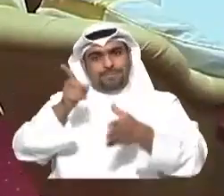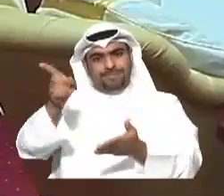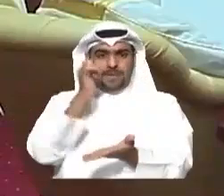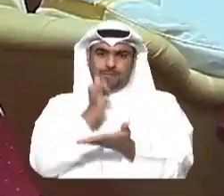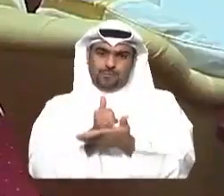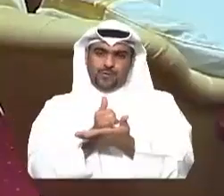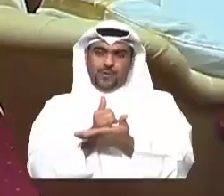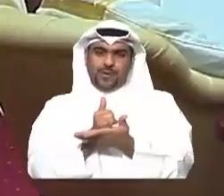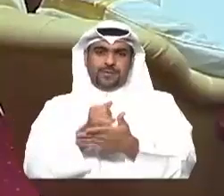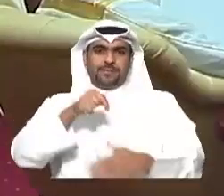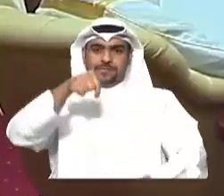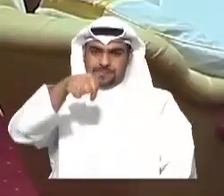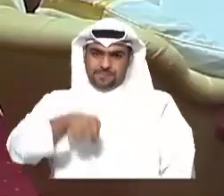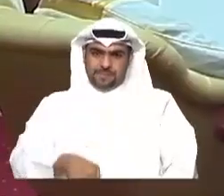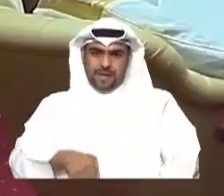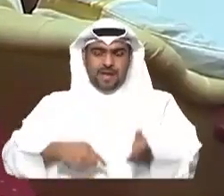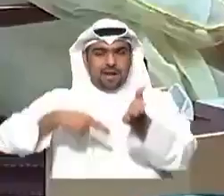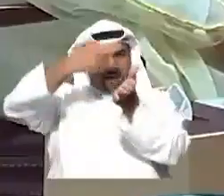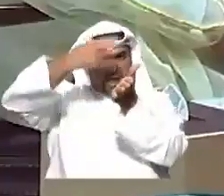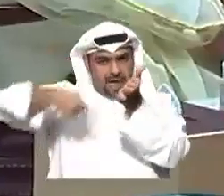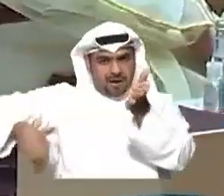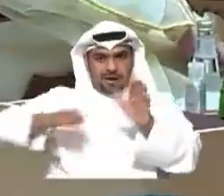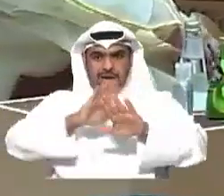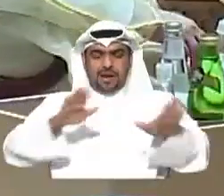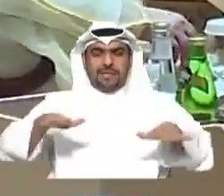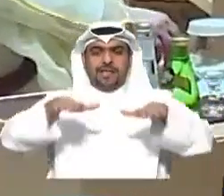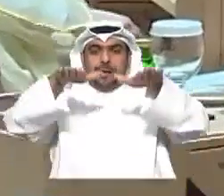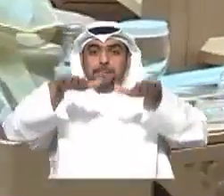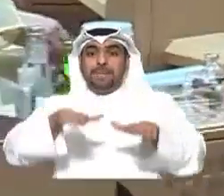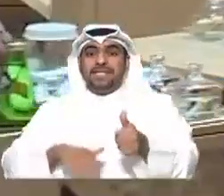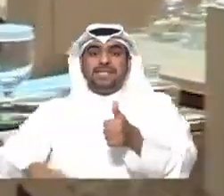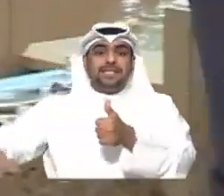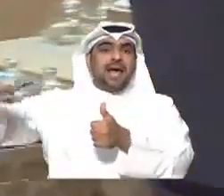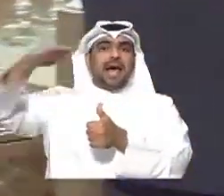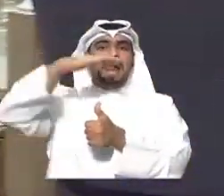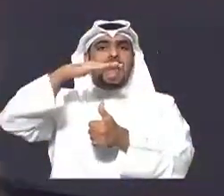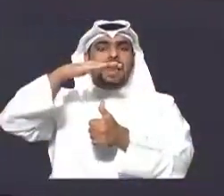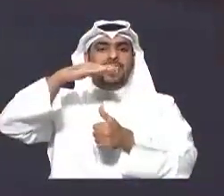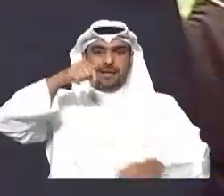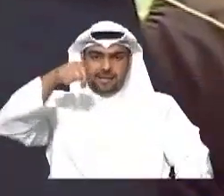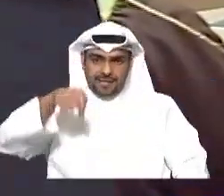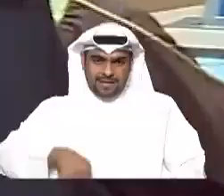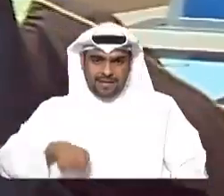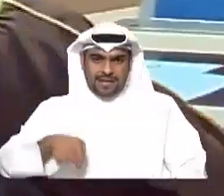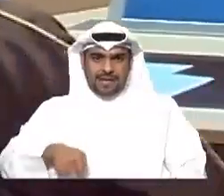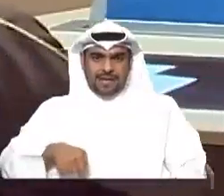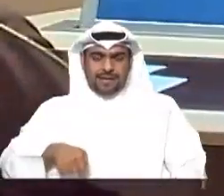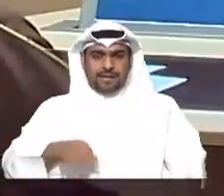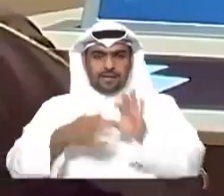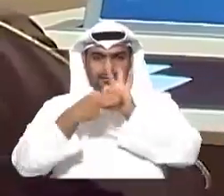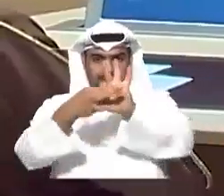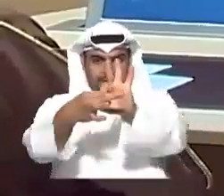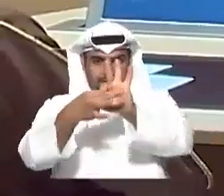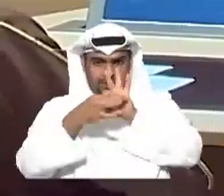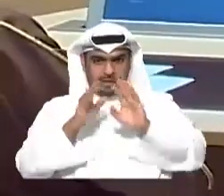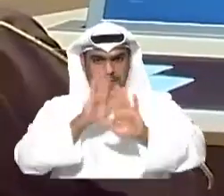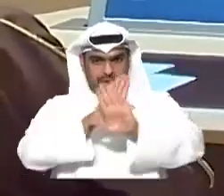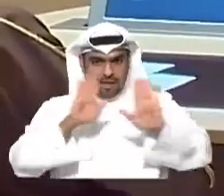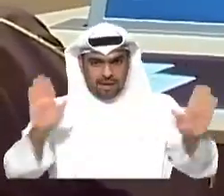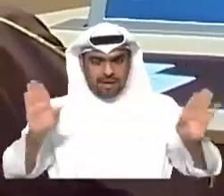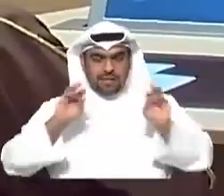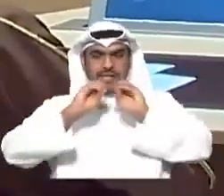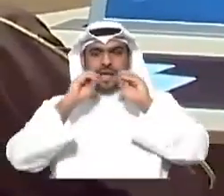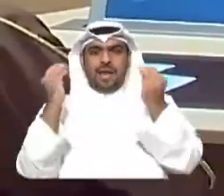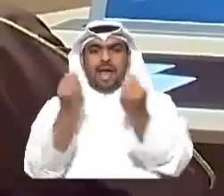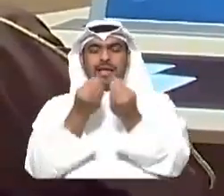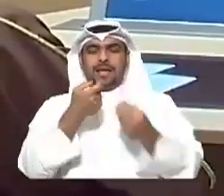آلية تنفيذ قرارات المجلس الأعلى واعتماد التوصيات المرفوعة من اجتماع المكتب التنفيذي بشأن هيئة التحكيم الرياضي